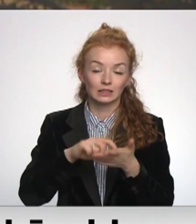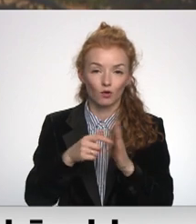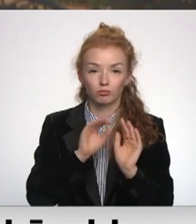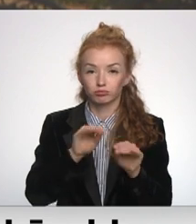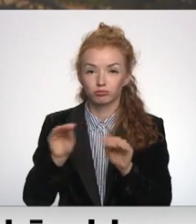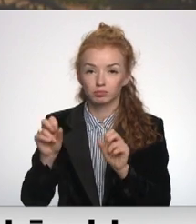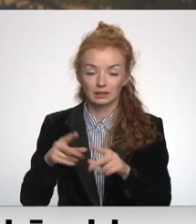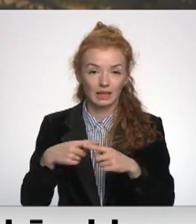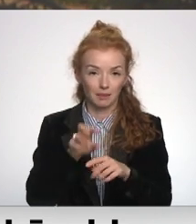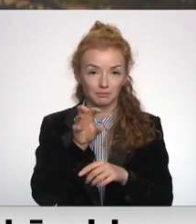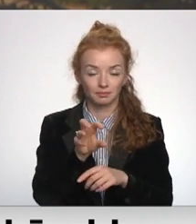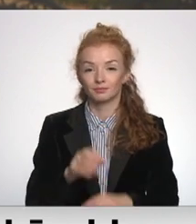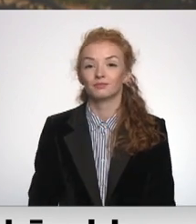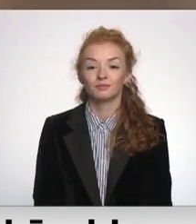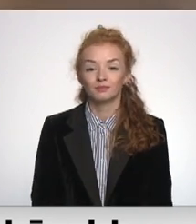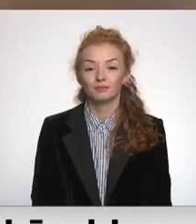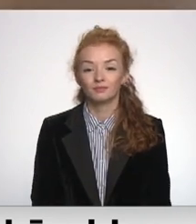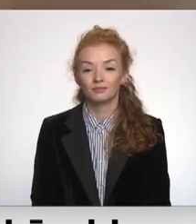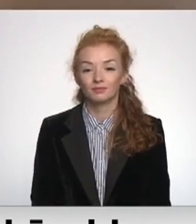Un turpina Uldis Pirsiņš.